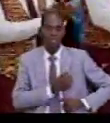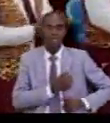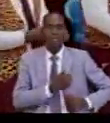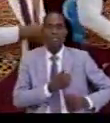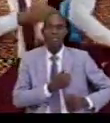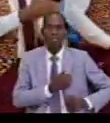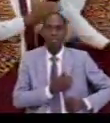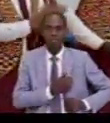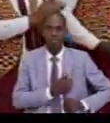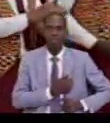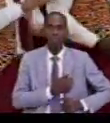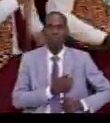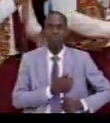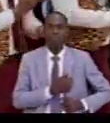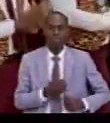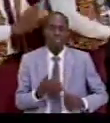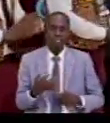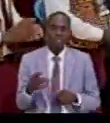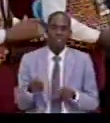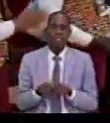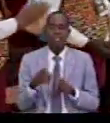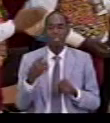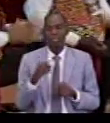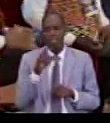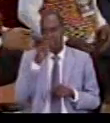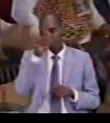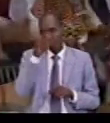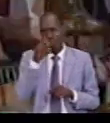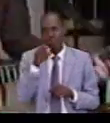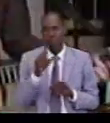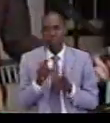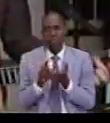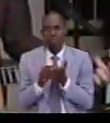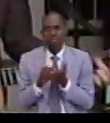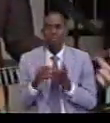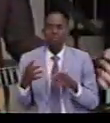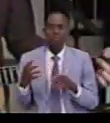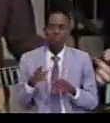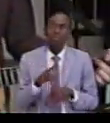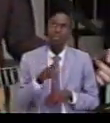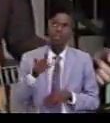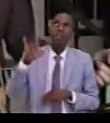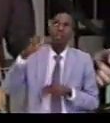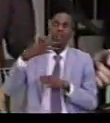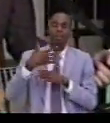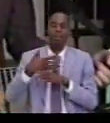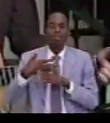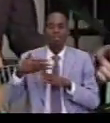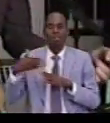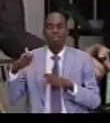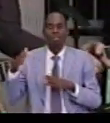l'armée. Comme l'aigle envole toi très